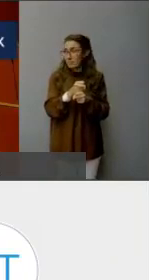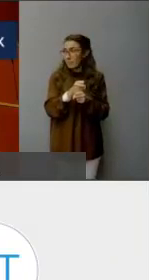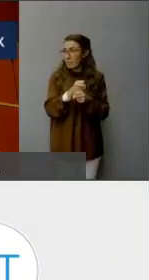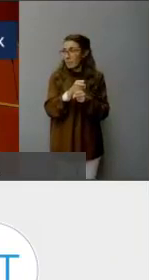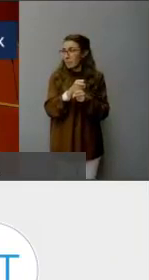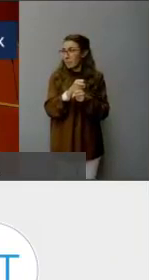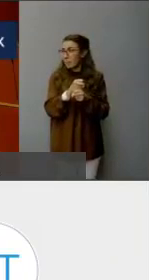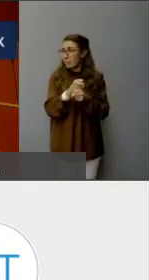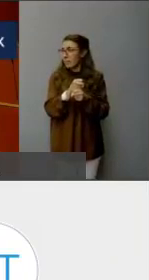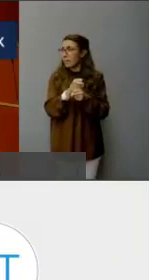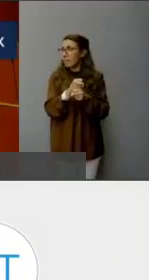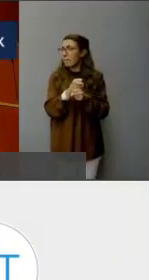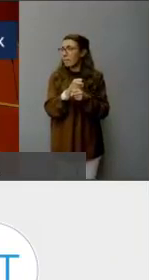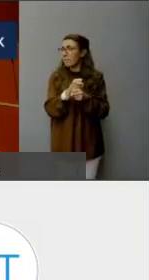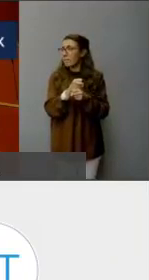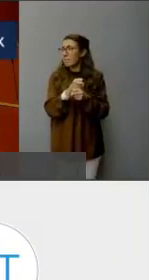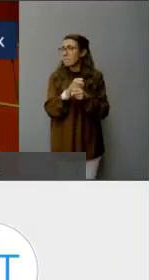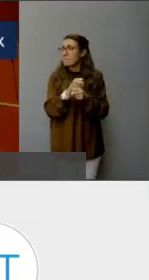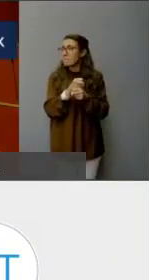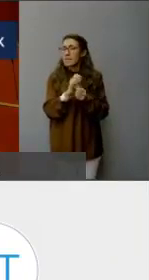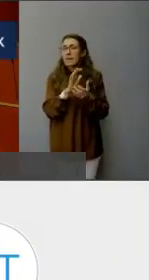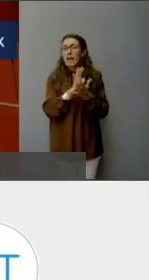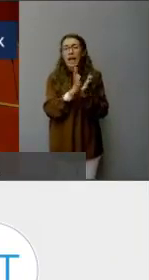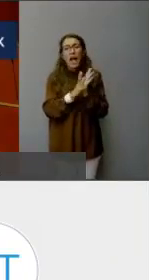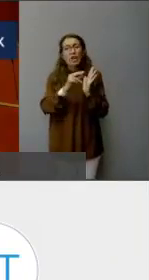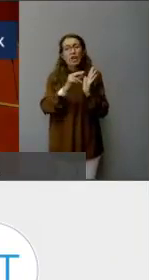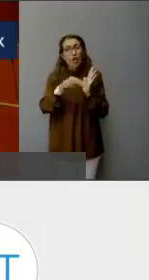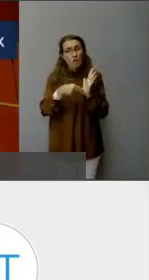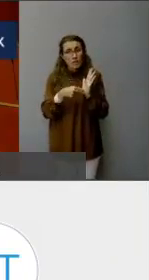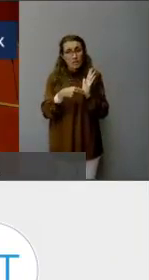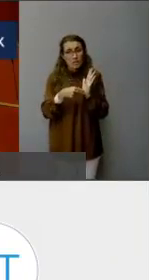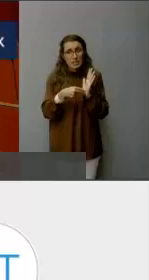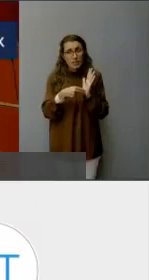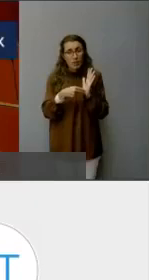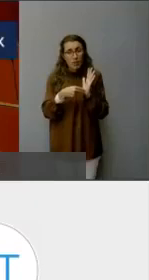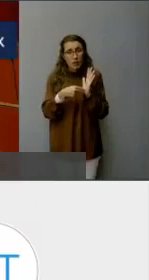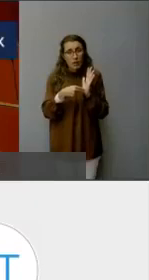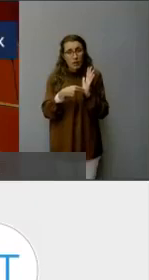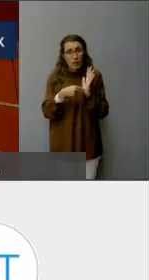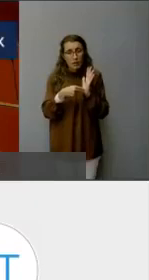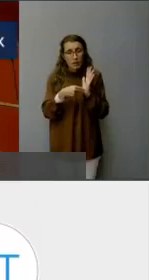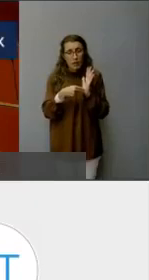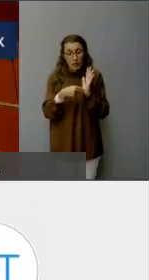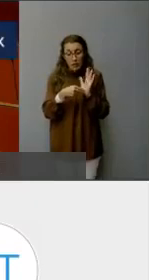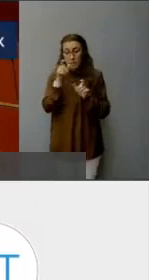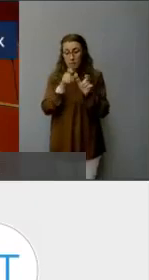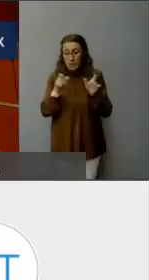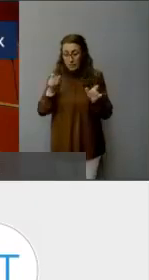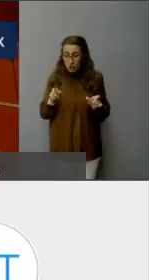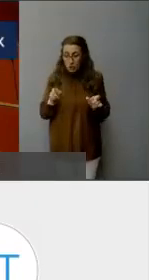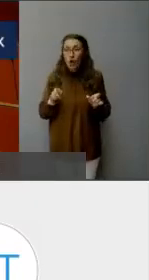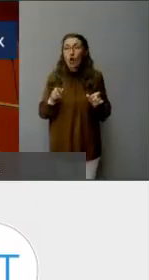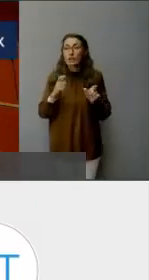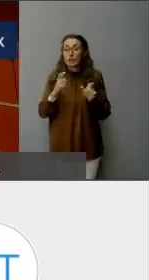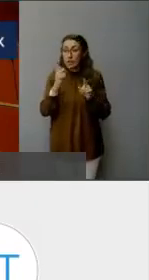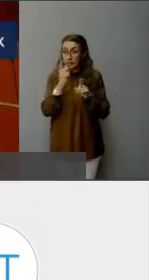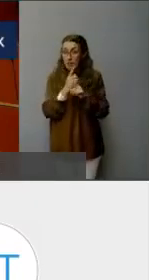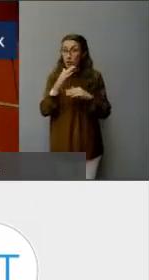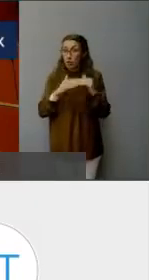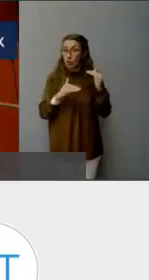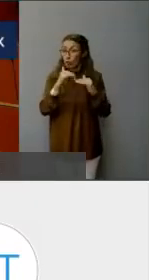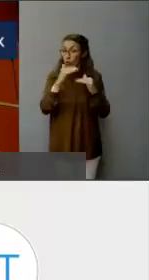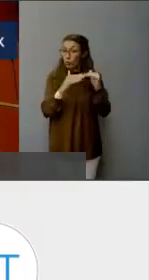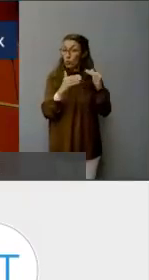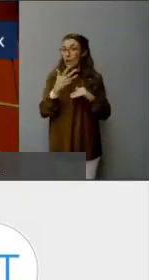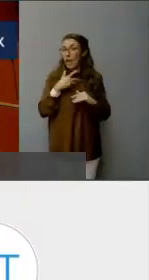che dovrebbero firmare i nuovi c'è chi costruisce deve prevedere una serie di obblighi e